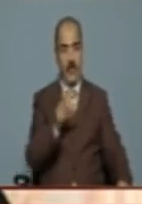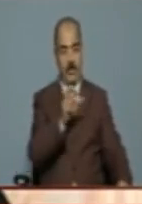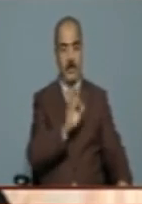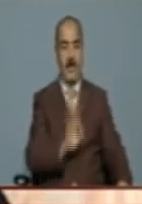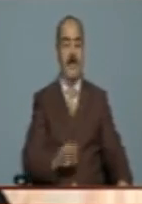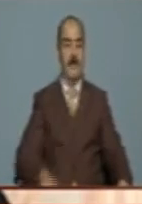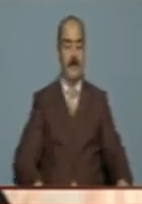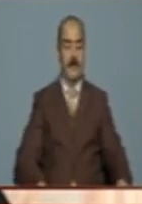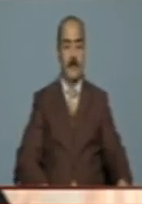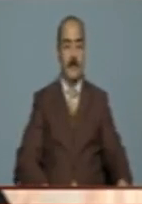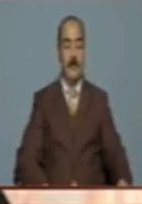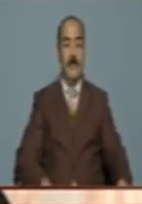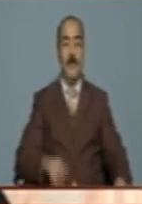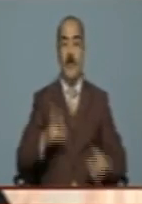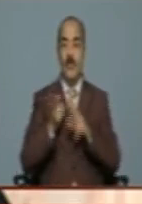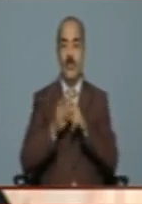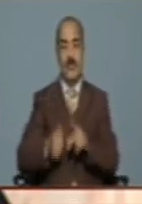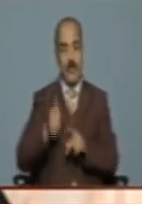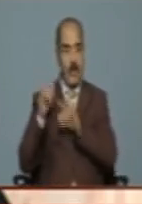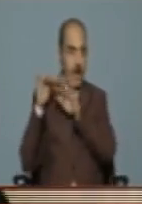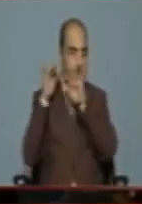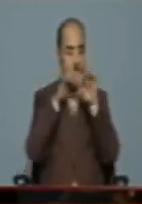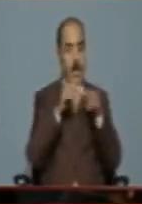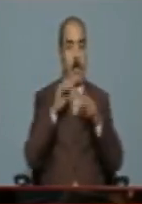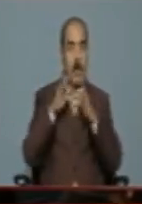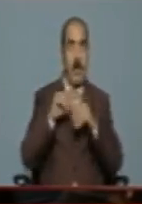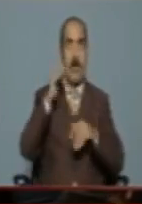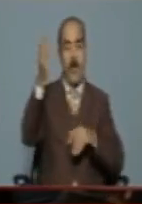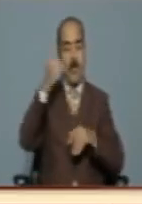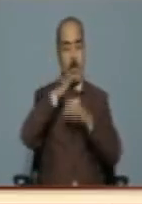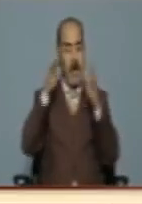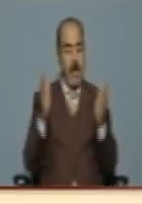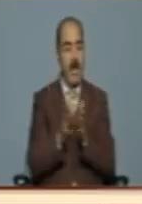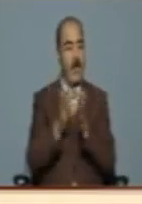عدد من أدلوا بأصواتهم في الداخل والخارج